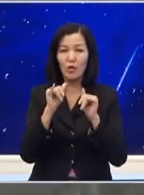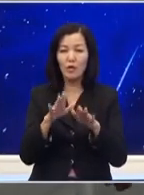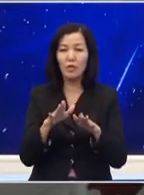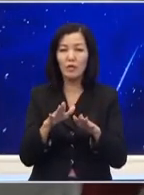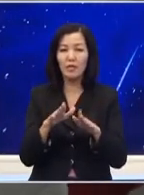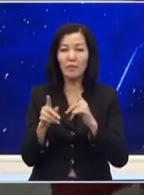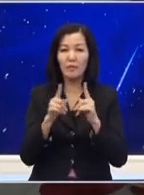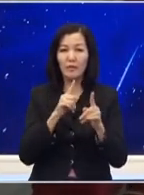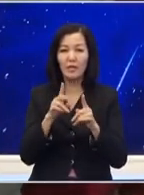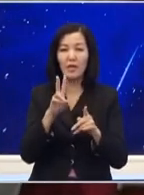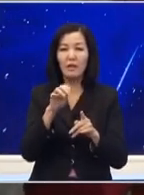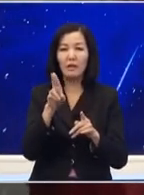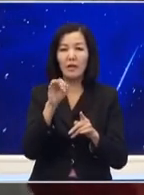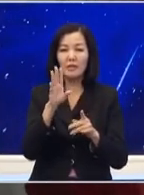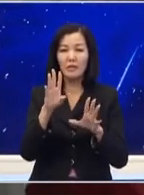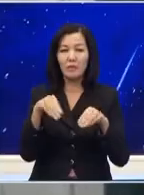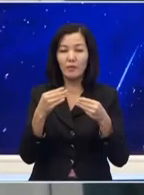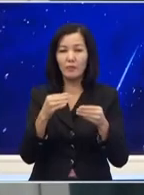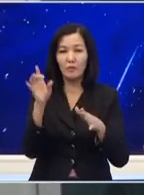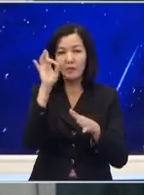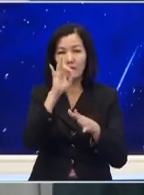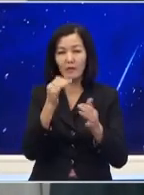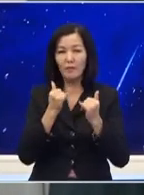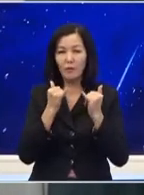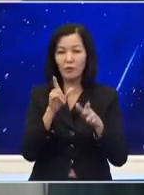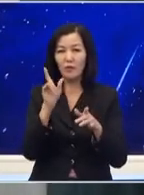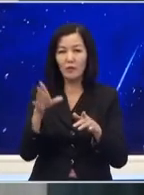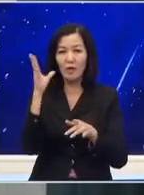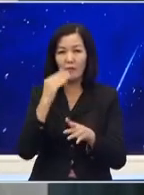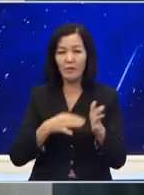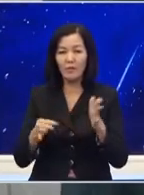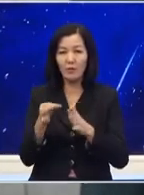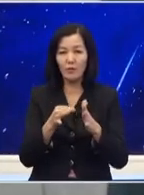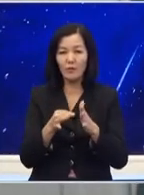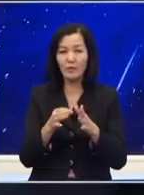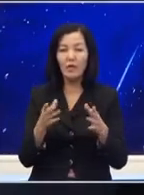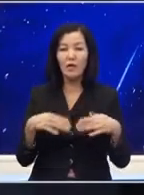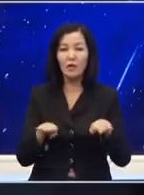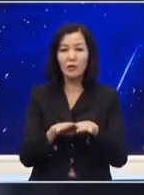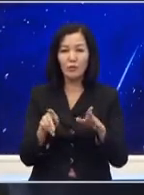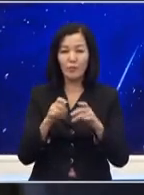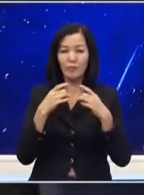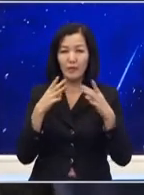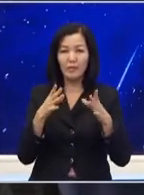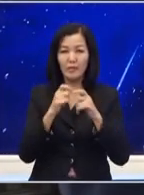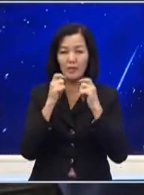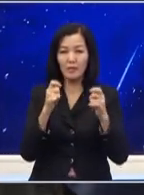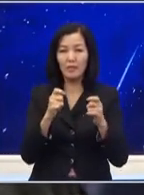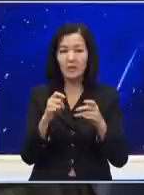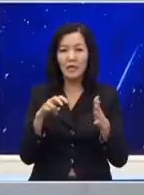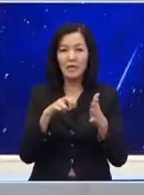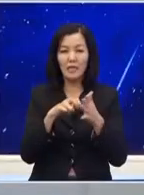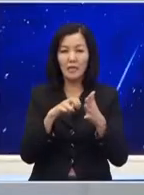регионального маслихата Надежде Лушниковой присвоено звание почетного гражданина Алматинской области. Также в честь юбилея специальные торжественные